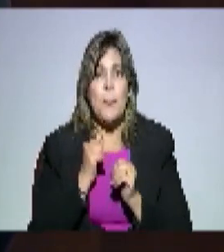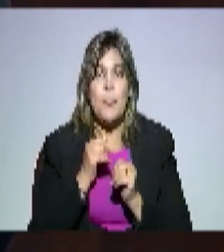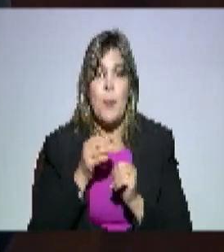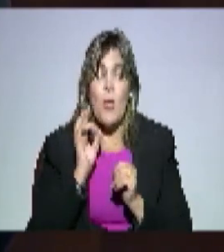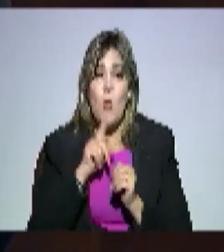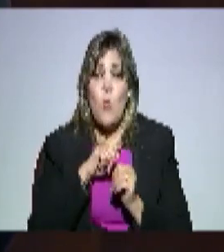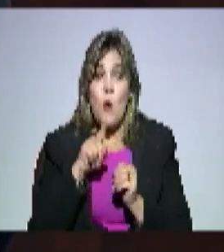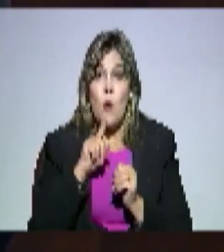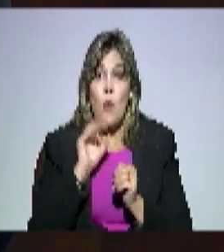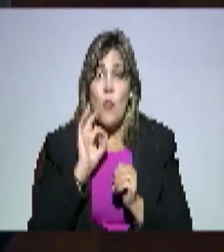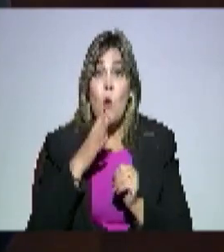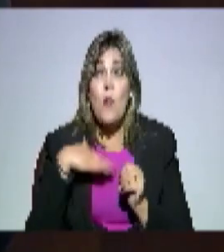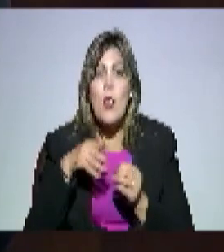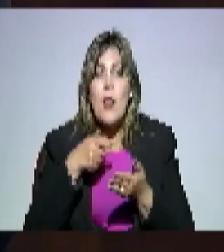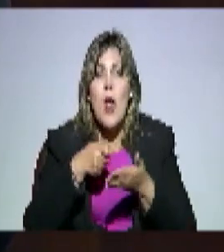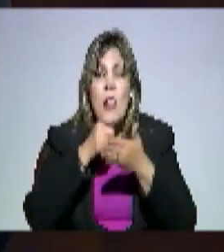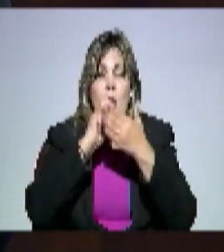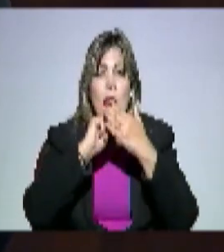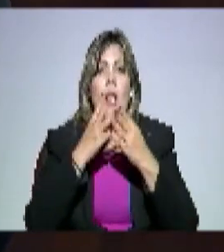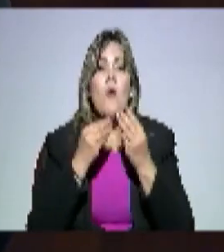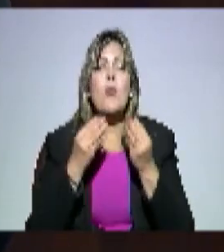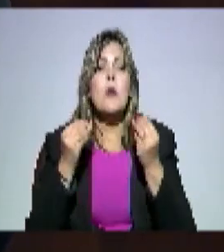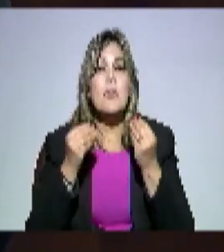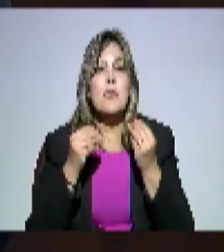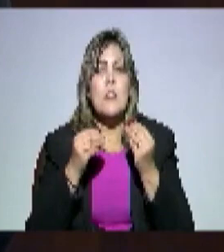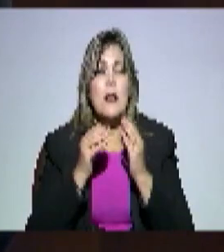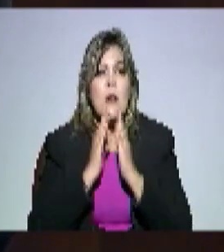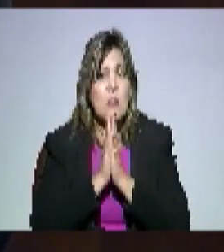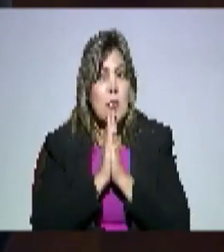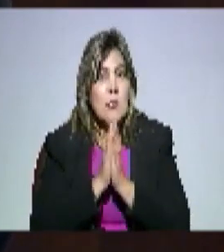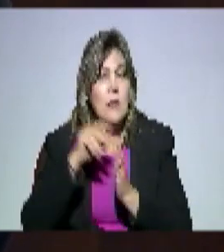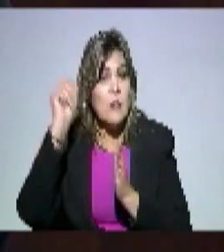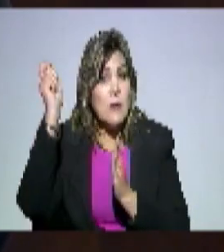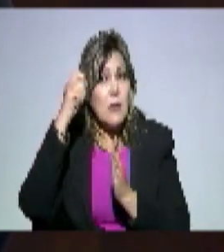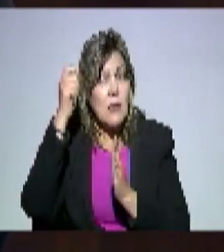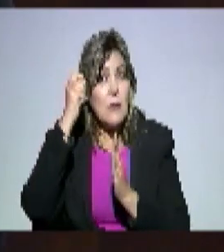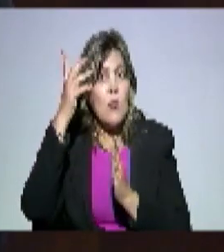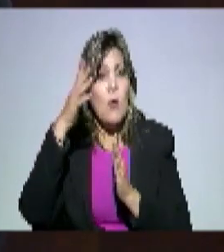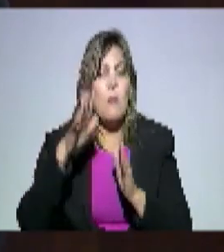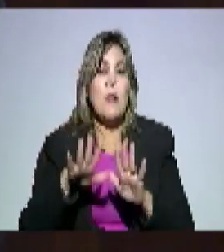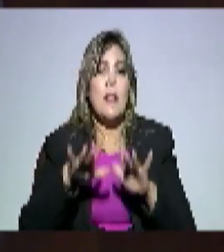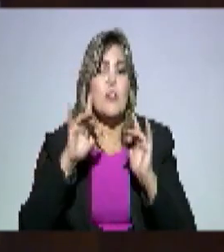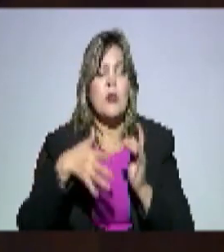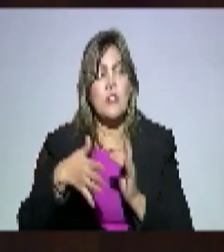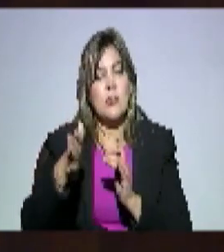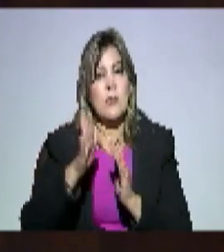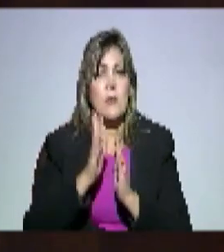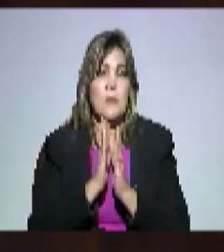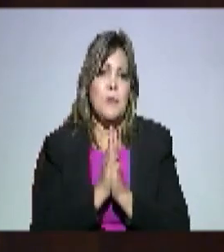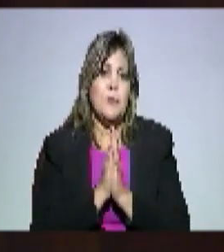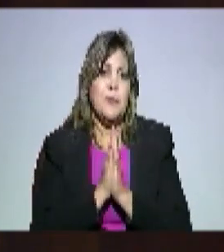الوقت نتناول كتير نصلي مزامير كتير ربنا يرفع عنكم